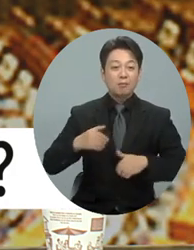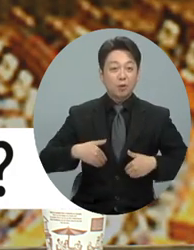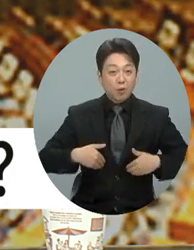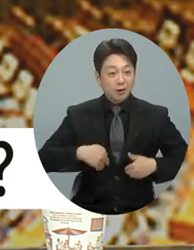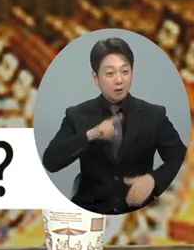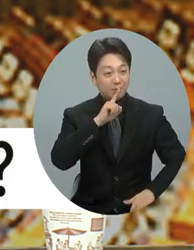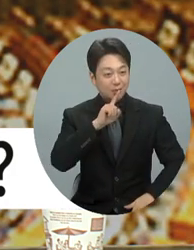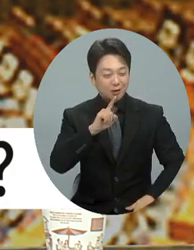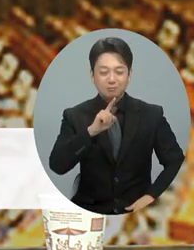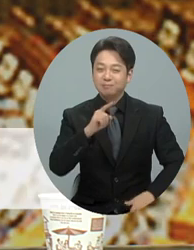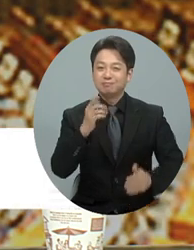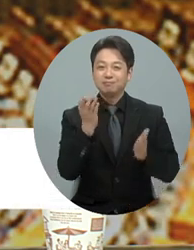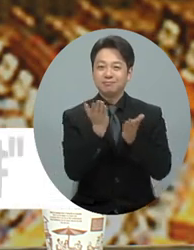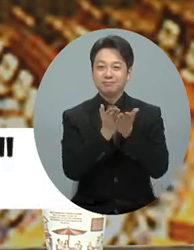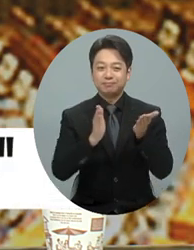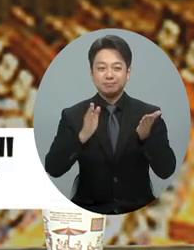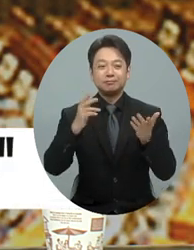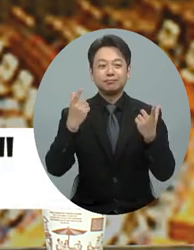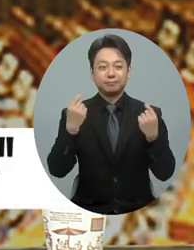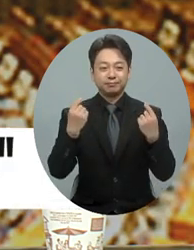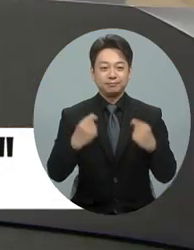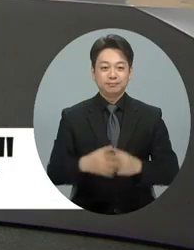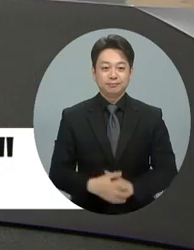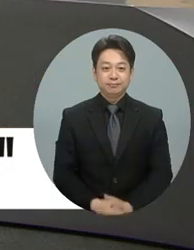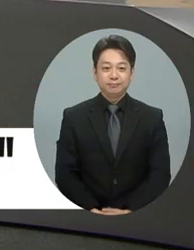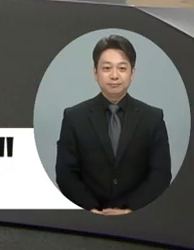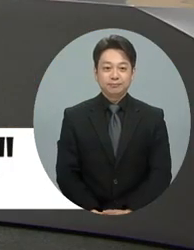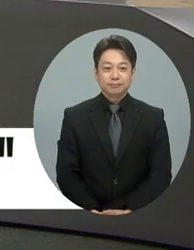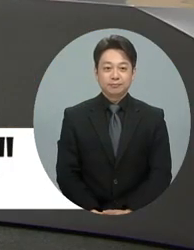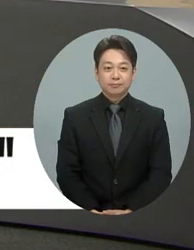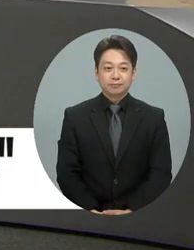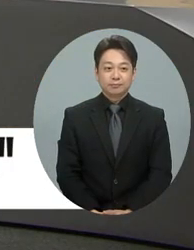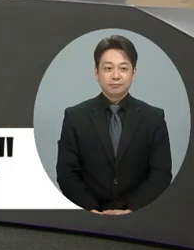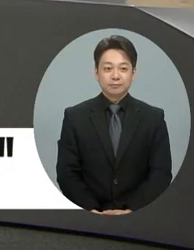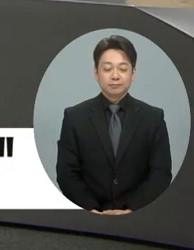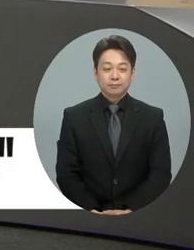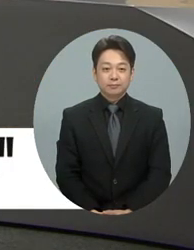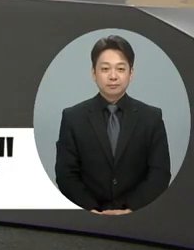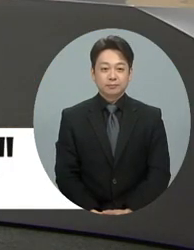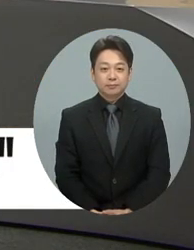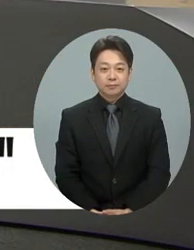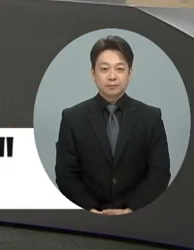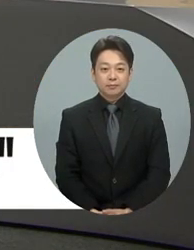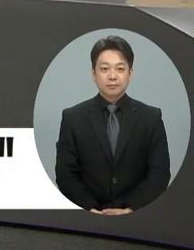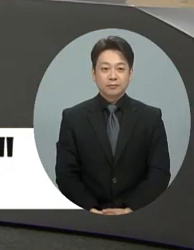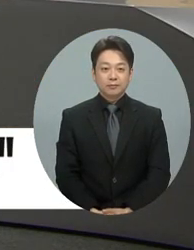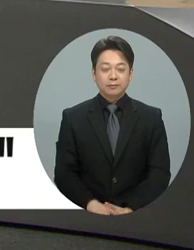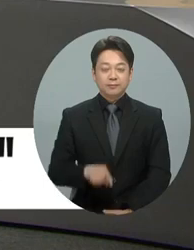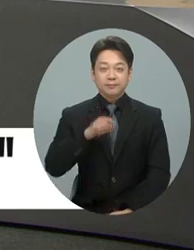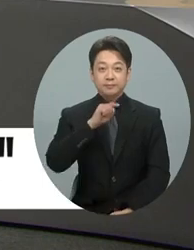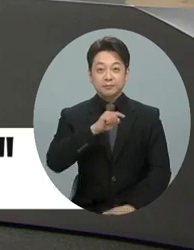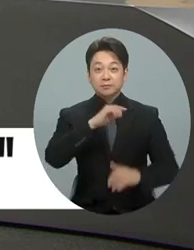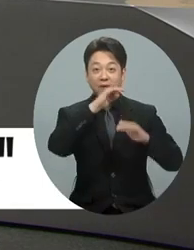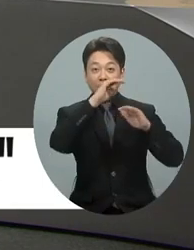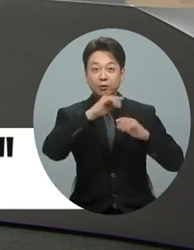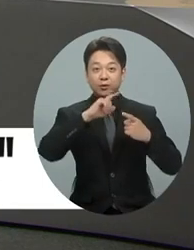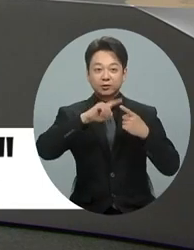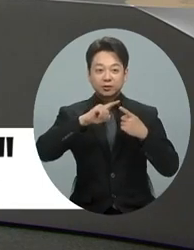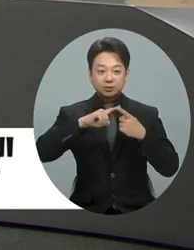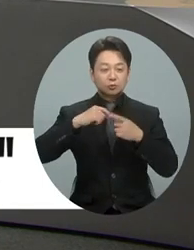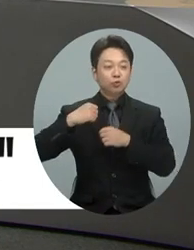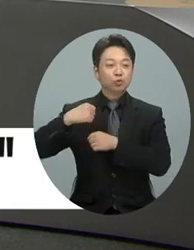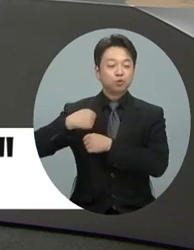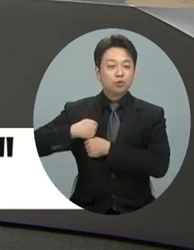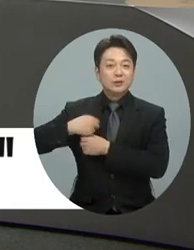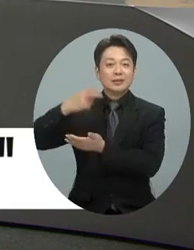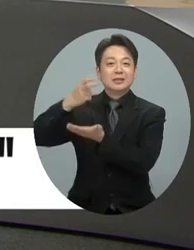없습니다. 단순히 국방의 의무라는 차원에서 봤을 때보다는 모병제로 좀 전환이 됐을 때 어떤 그런 좀 일종의 제도로 볼